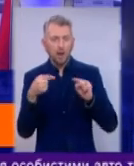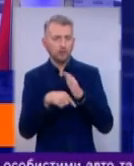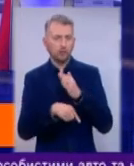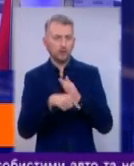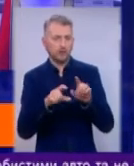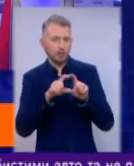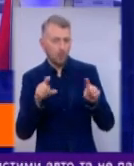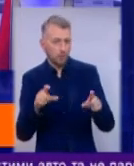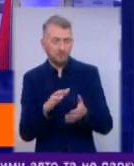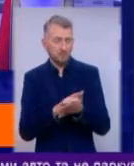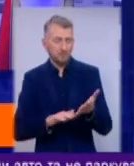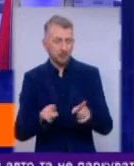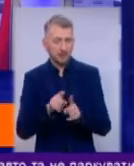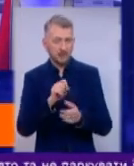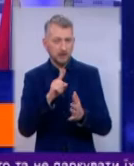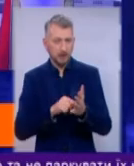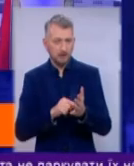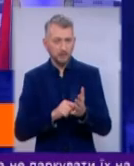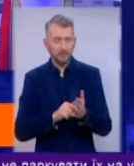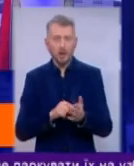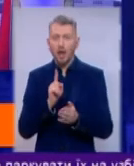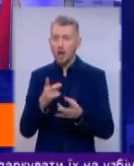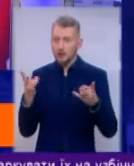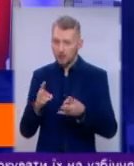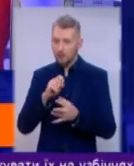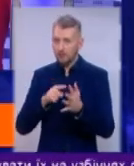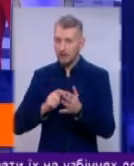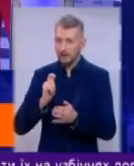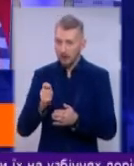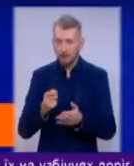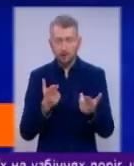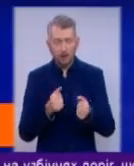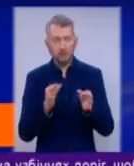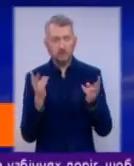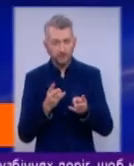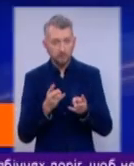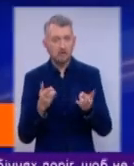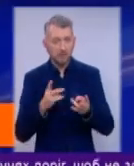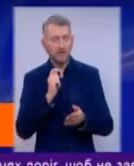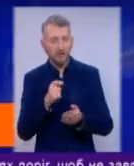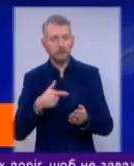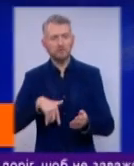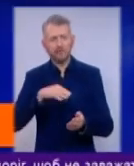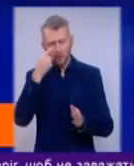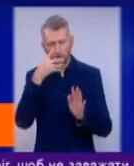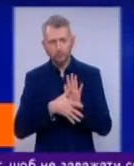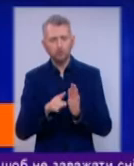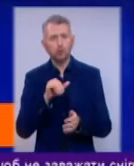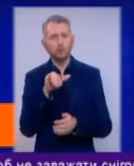що я запитанням на запитання відповів. Але ситуація наступна. Але їх треба ставити, слухайте. Звісно, треба ставити. І ми всі чітко розуміємо, що у